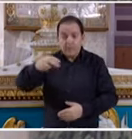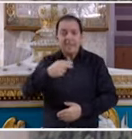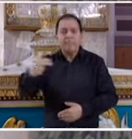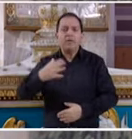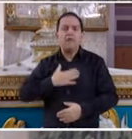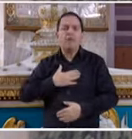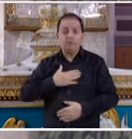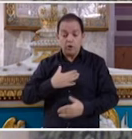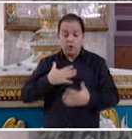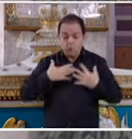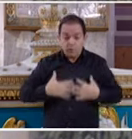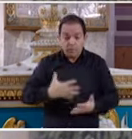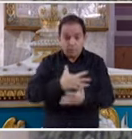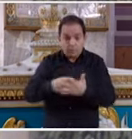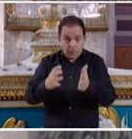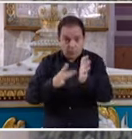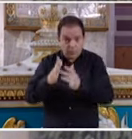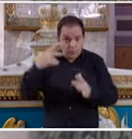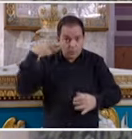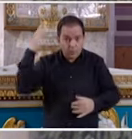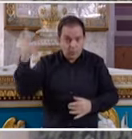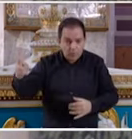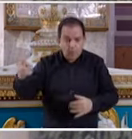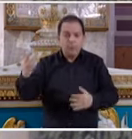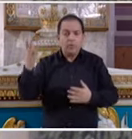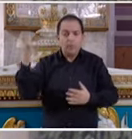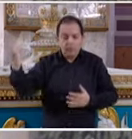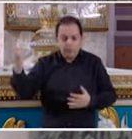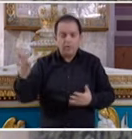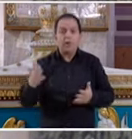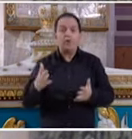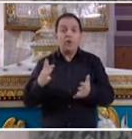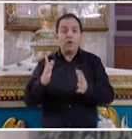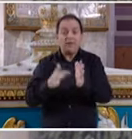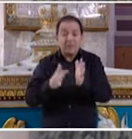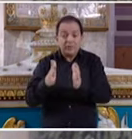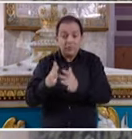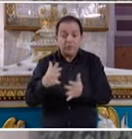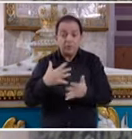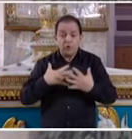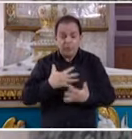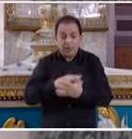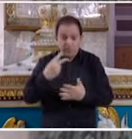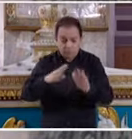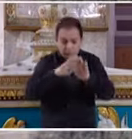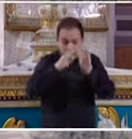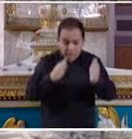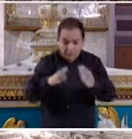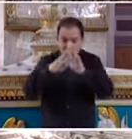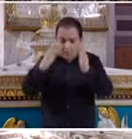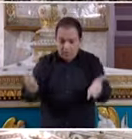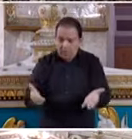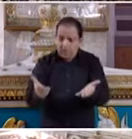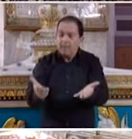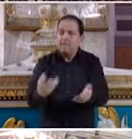το σώμα και το αίμα του Χριστού υπάρχει αυτό τούτο το σώμα και το αίμα του Χριστού υπάρχει στο Άγιο Θυσιαστήριο. Η